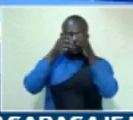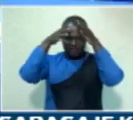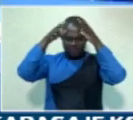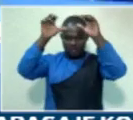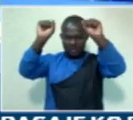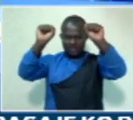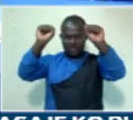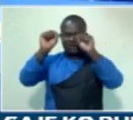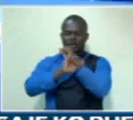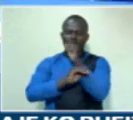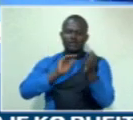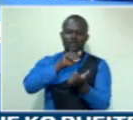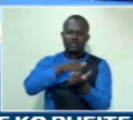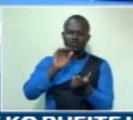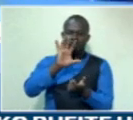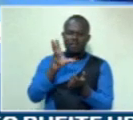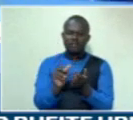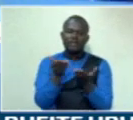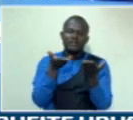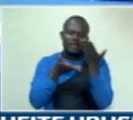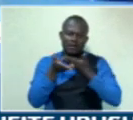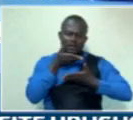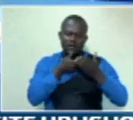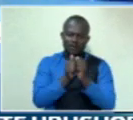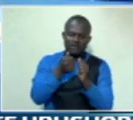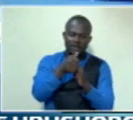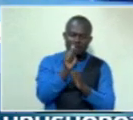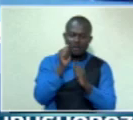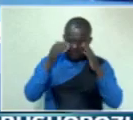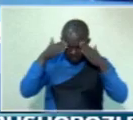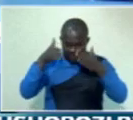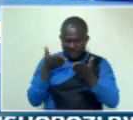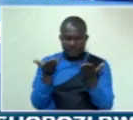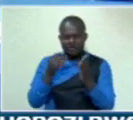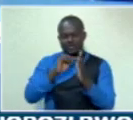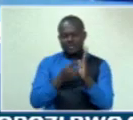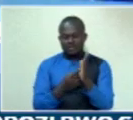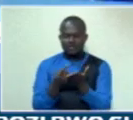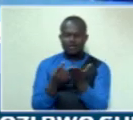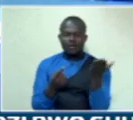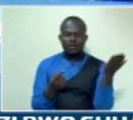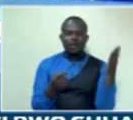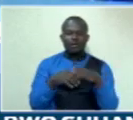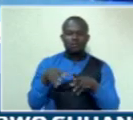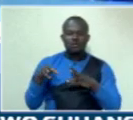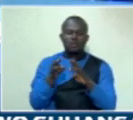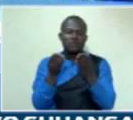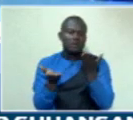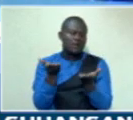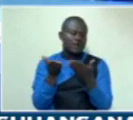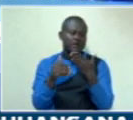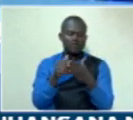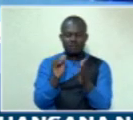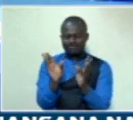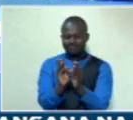w'igihugu cya Central Africa ese ibiganiro mwagiranye nawe byagarutse kuzihe ngingo mu buryo wenda